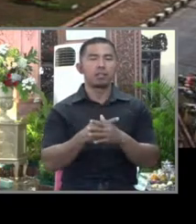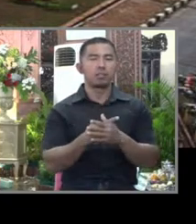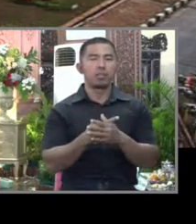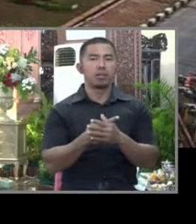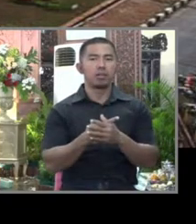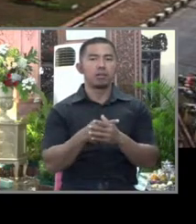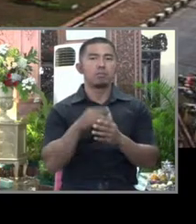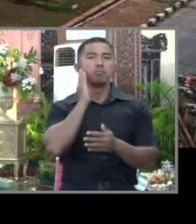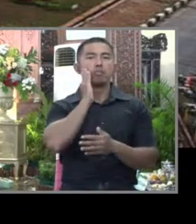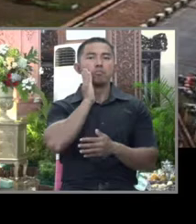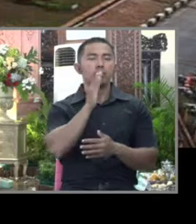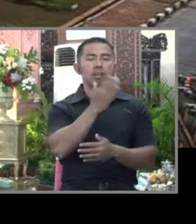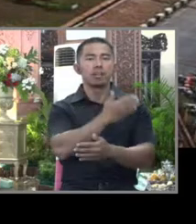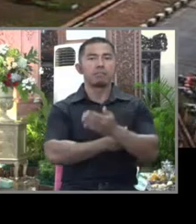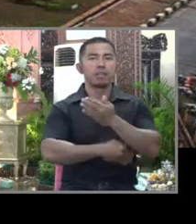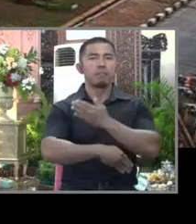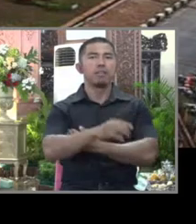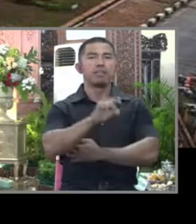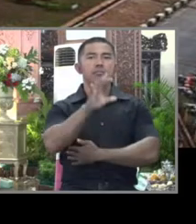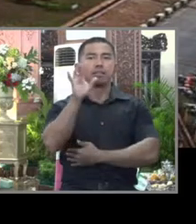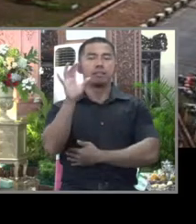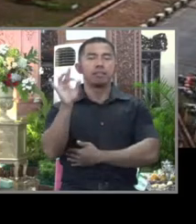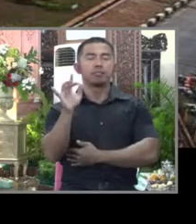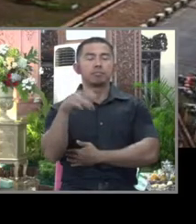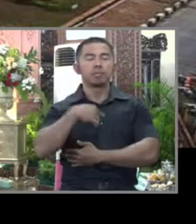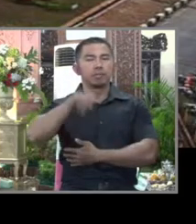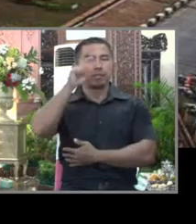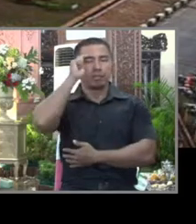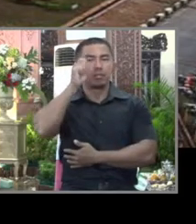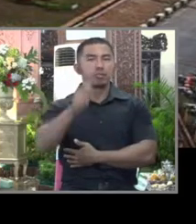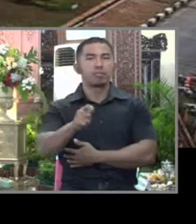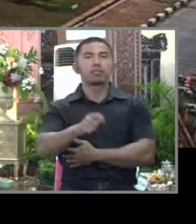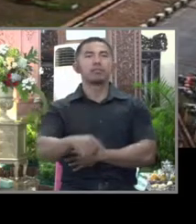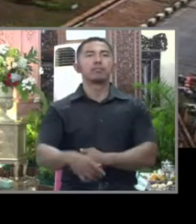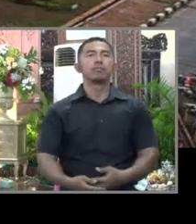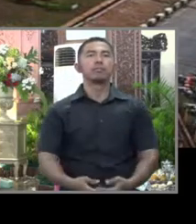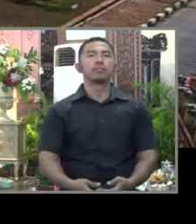Pemuda countable dan lain-lain yang saya hormati